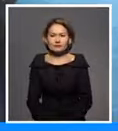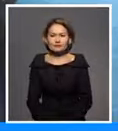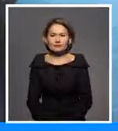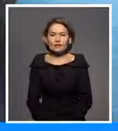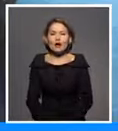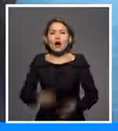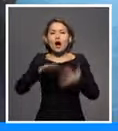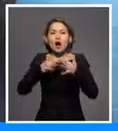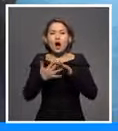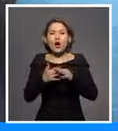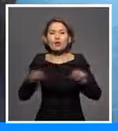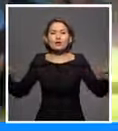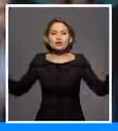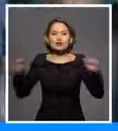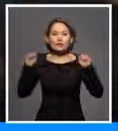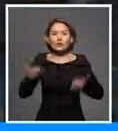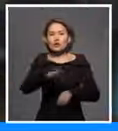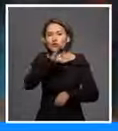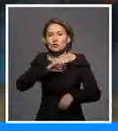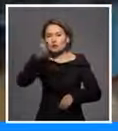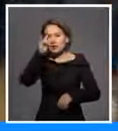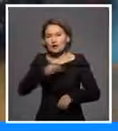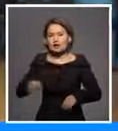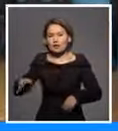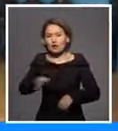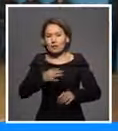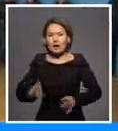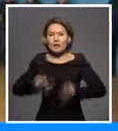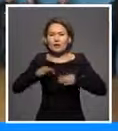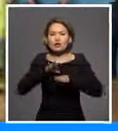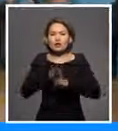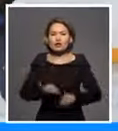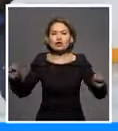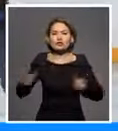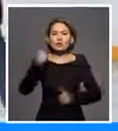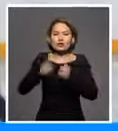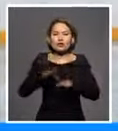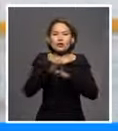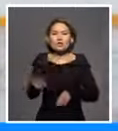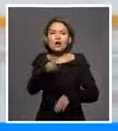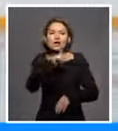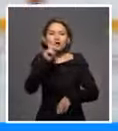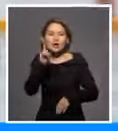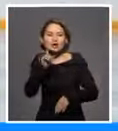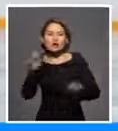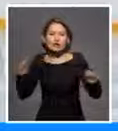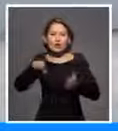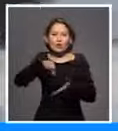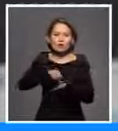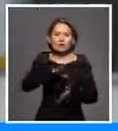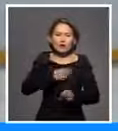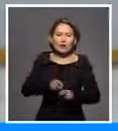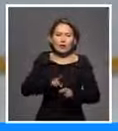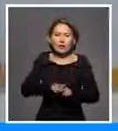Ауыл спорты мерекесінің теріскейліктер үшін маңызы ерекше. Жыл сайын ауылдарда спорттық нысандар ашылып, жас таланттар табылады. Өткізетін орны ауысып